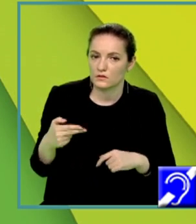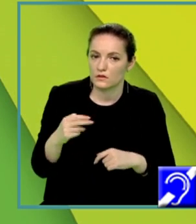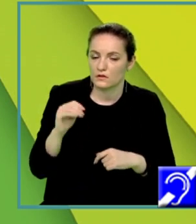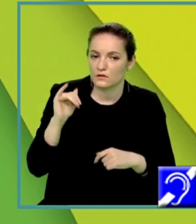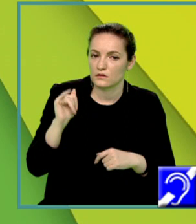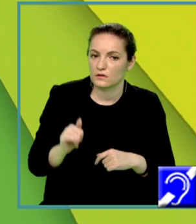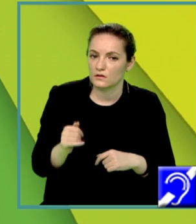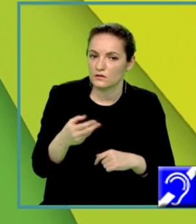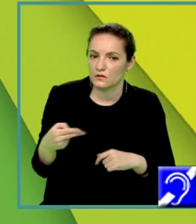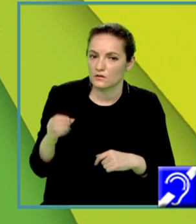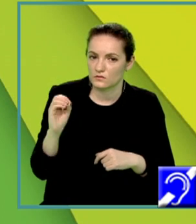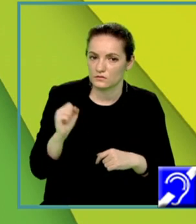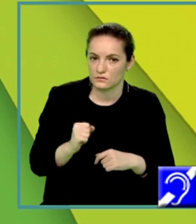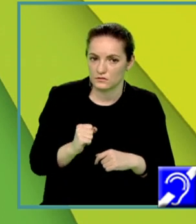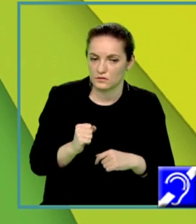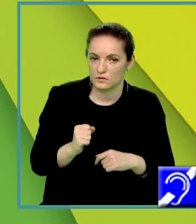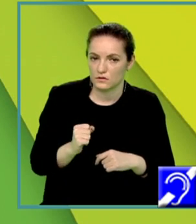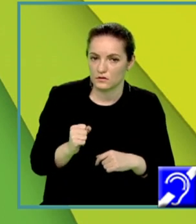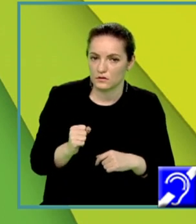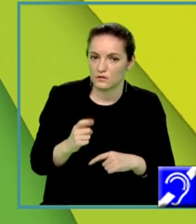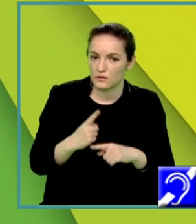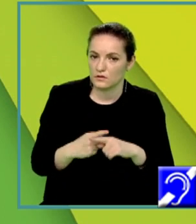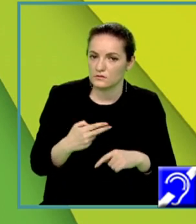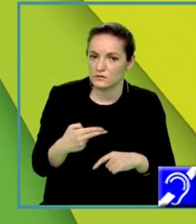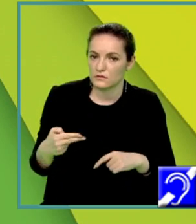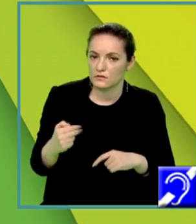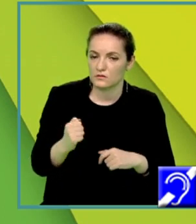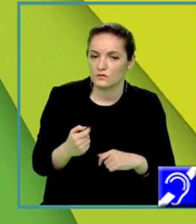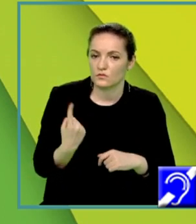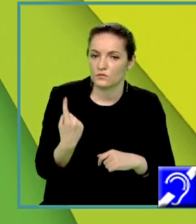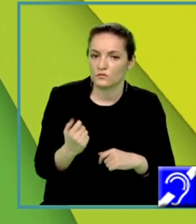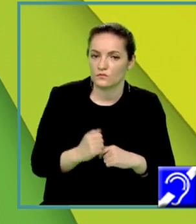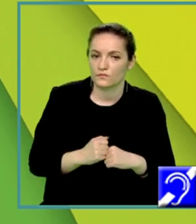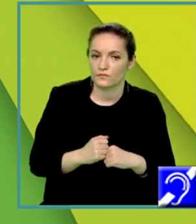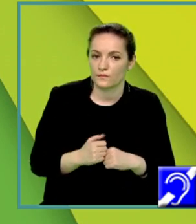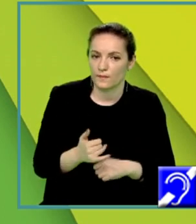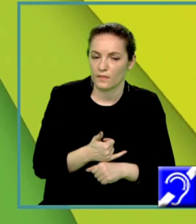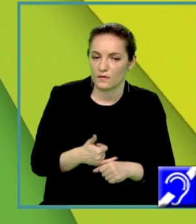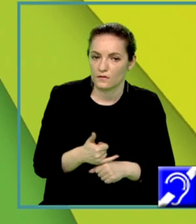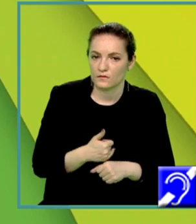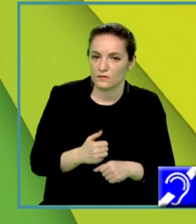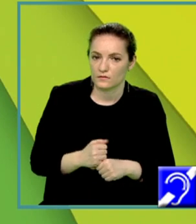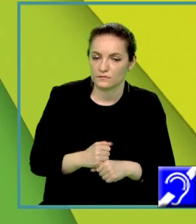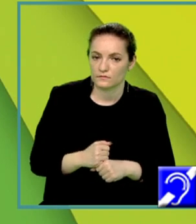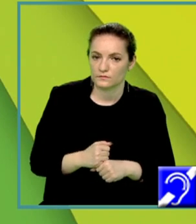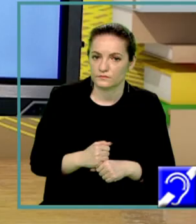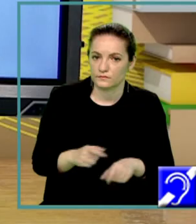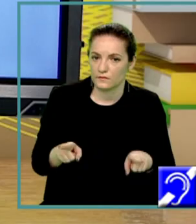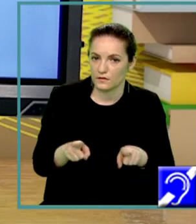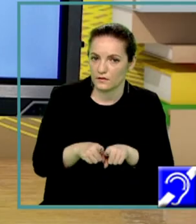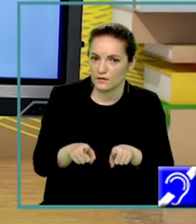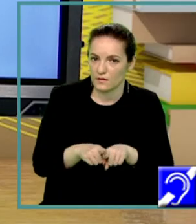2 egală cu 0, ceea ce ne va conduce la x egal 1. Observăm că obținem